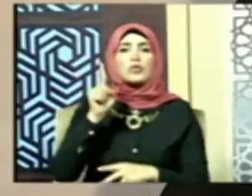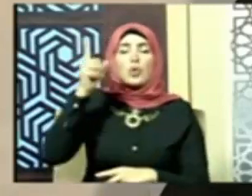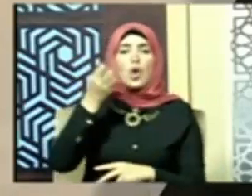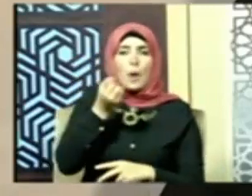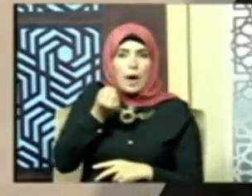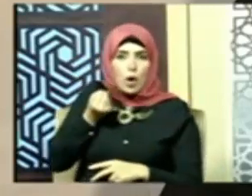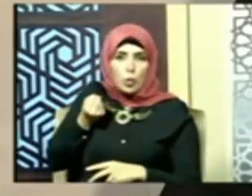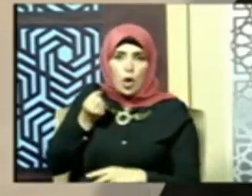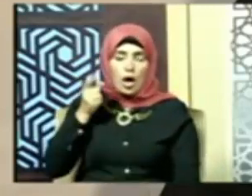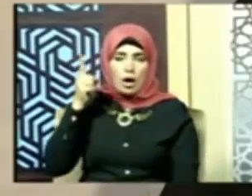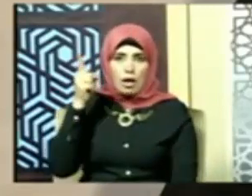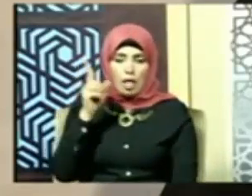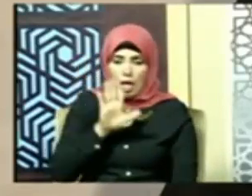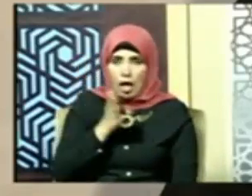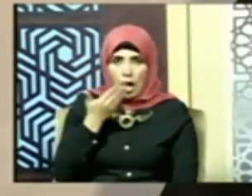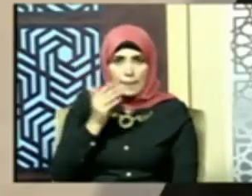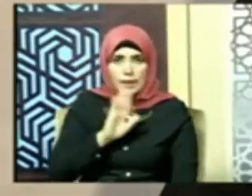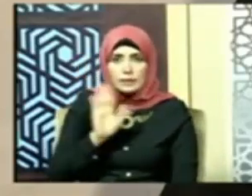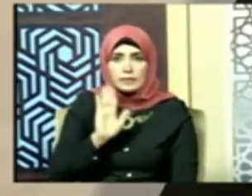مغلولة،